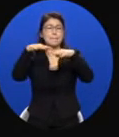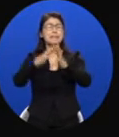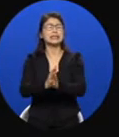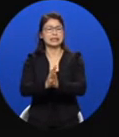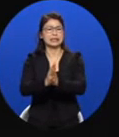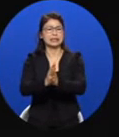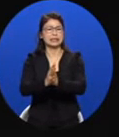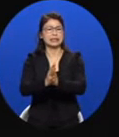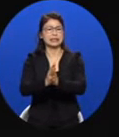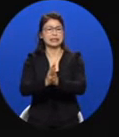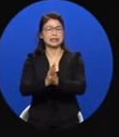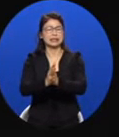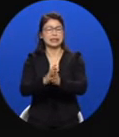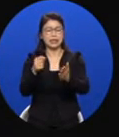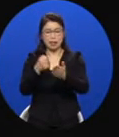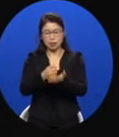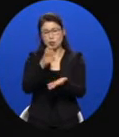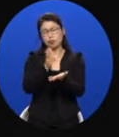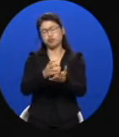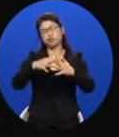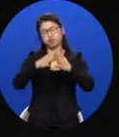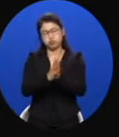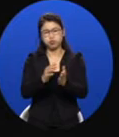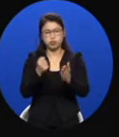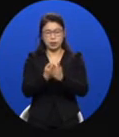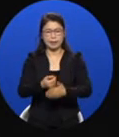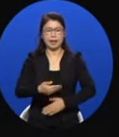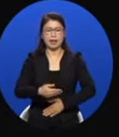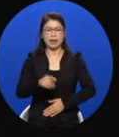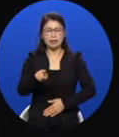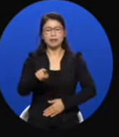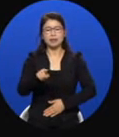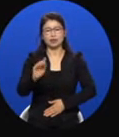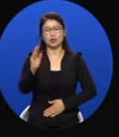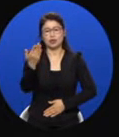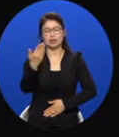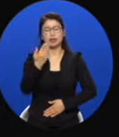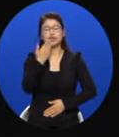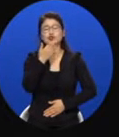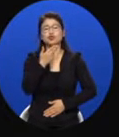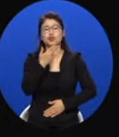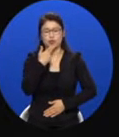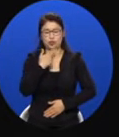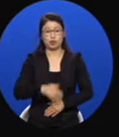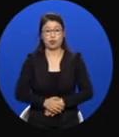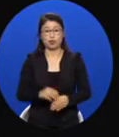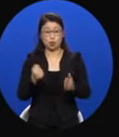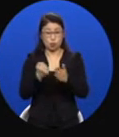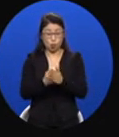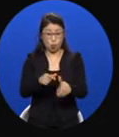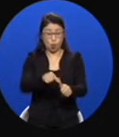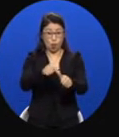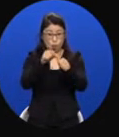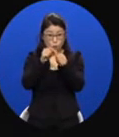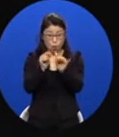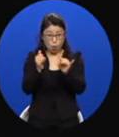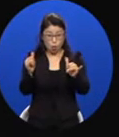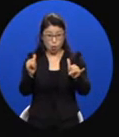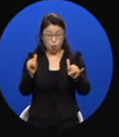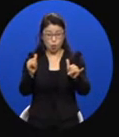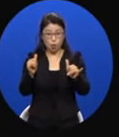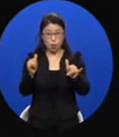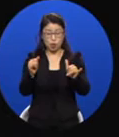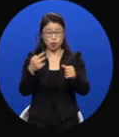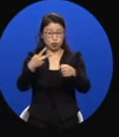그래서 제도적으로 법령이 폐지되어서 실질적으로 그렇게 되어진 거고요. 그리고 주민우선 고용과 더불어서